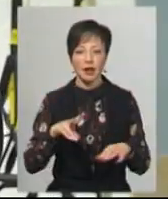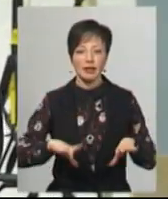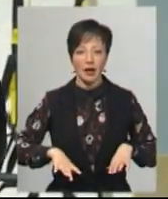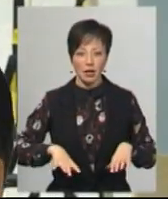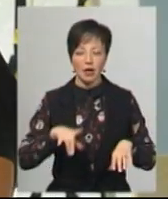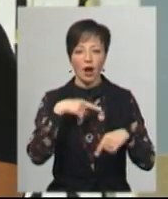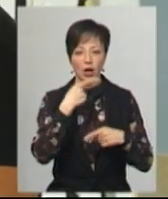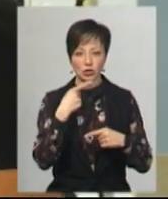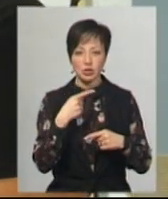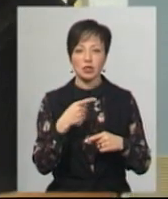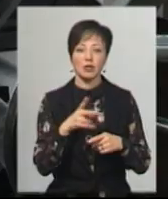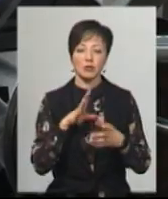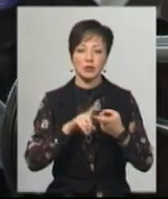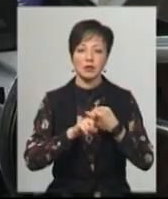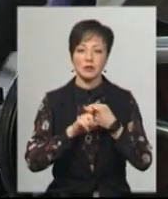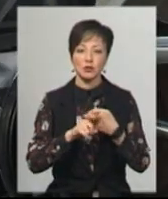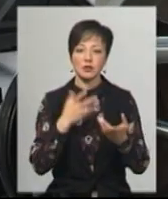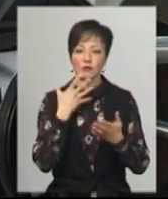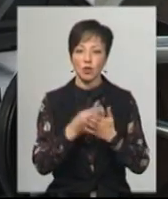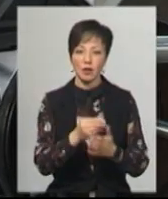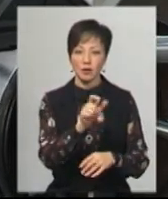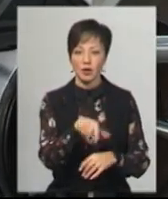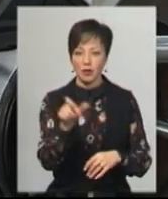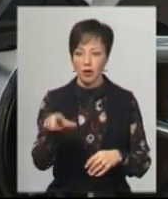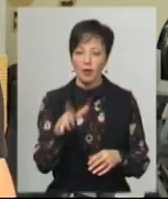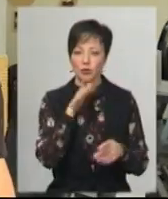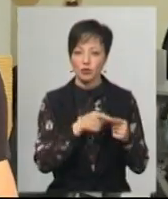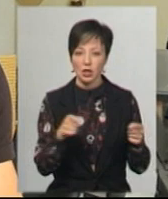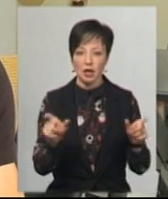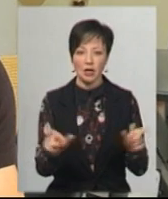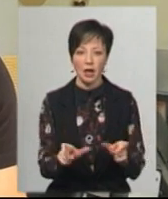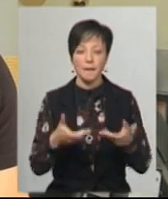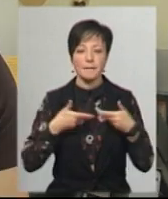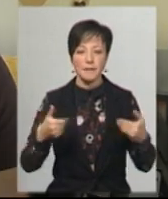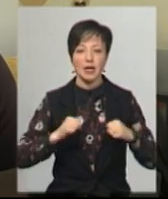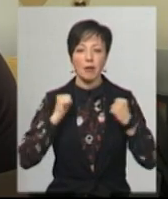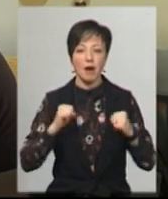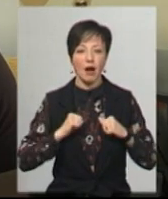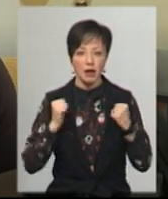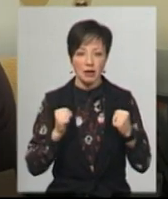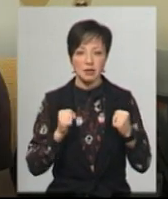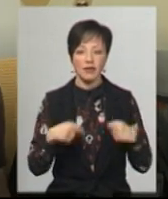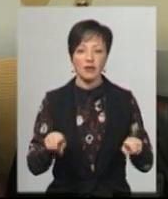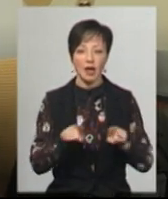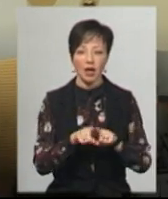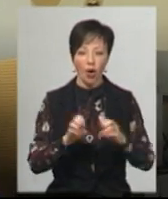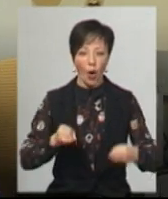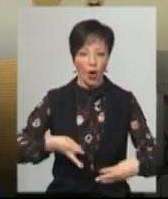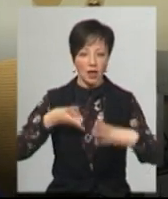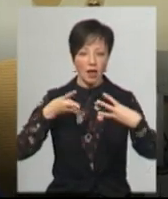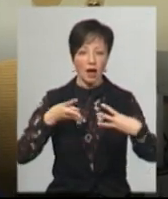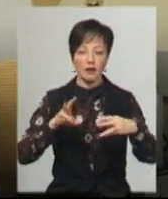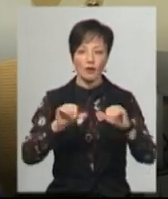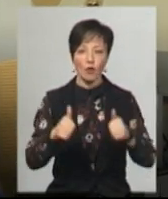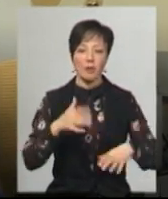Володимир Мельник каже, що тримали зв'язок зі своїми підопічними під час карантину. Ми намагалися в такій онлайн-формі